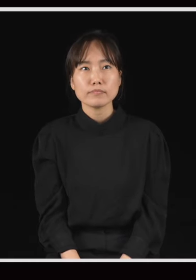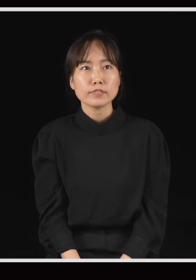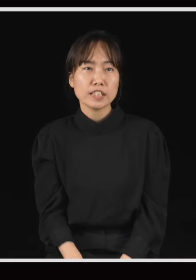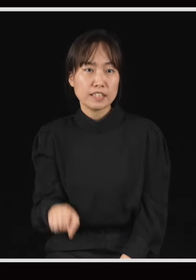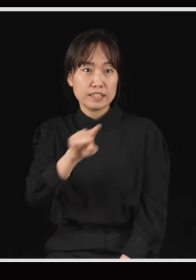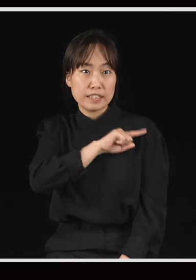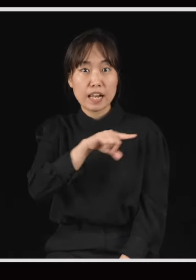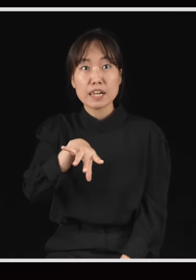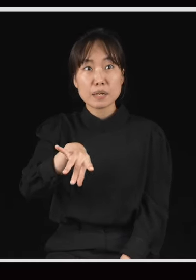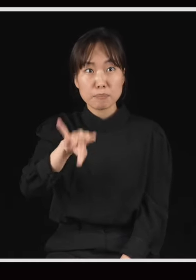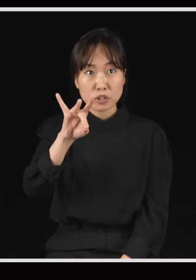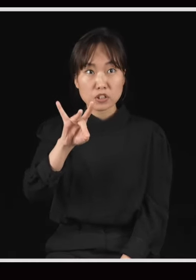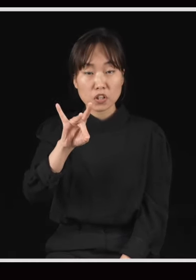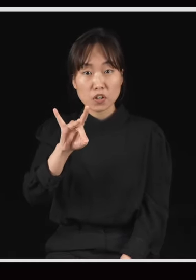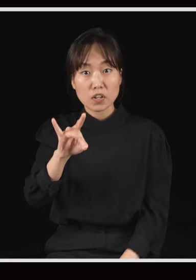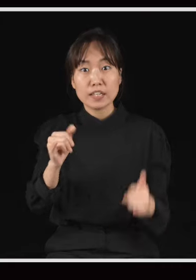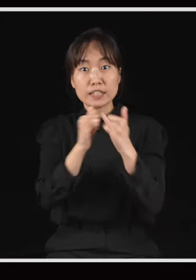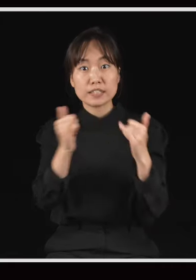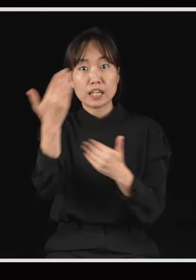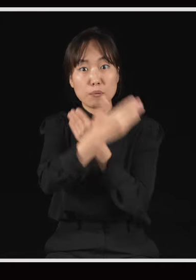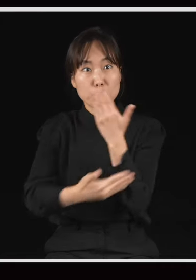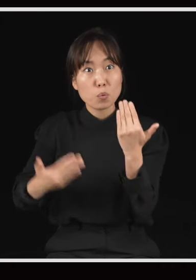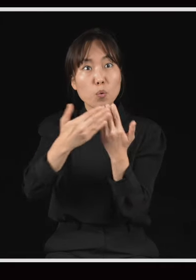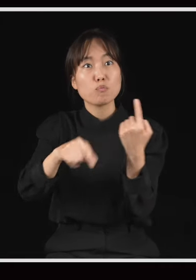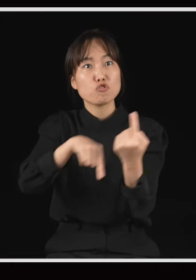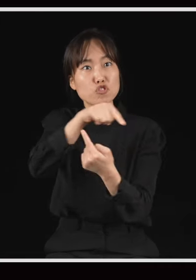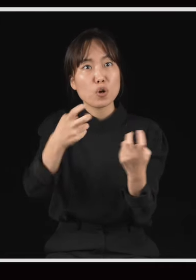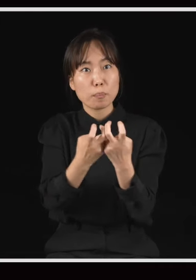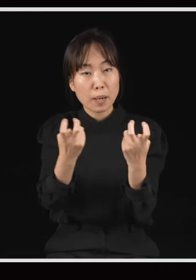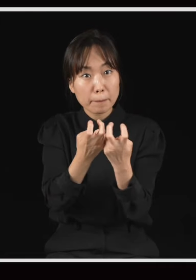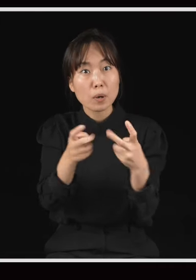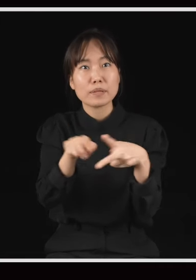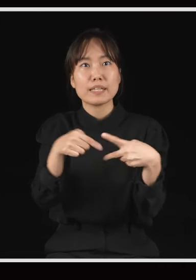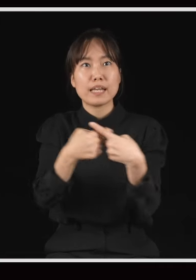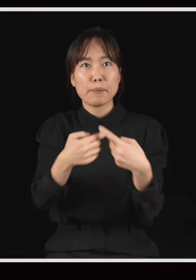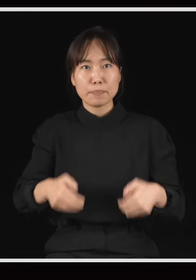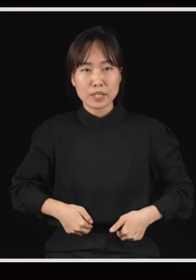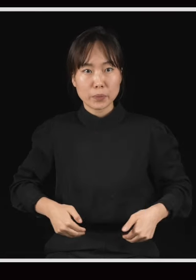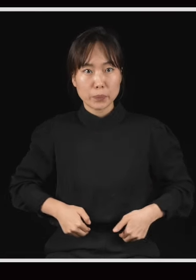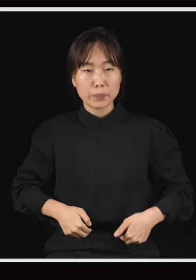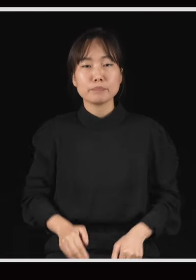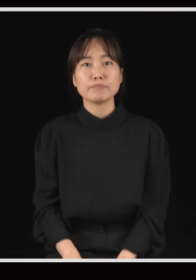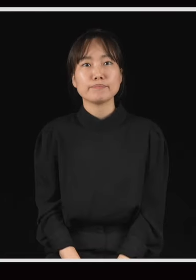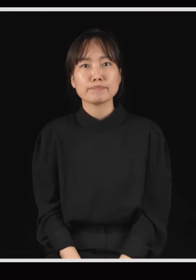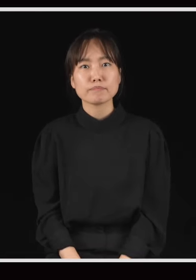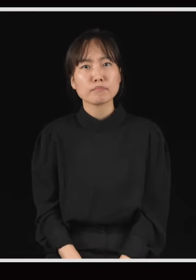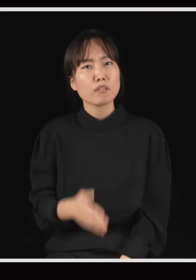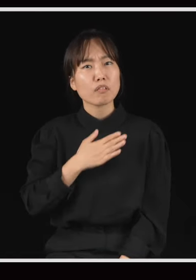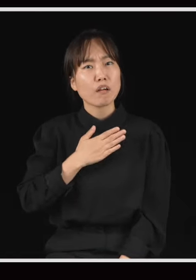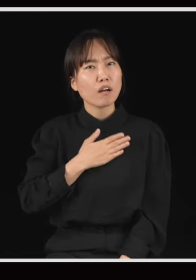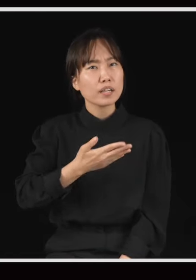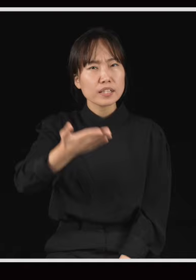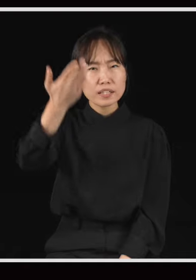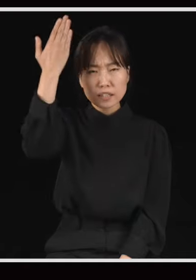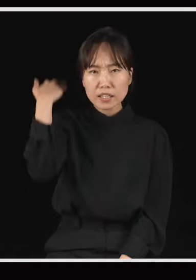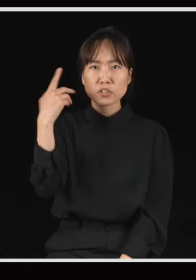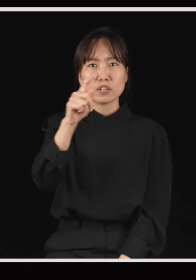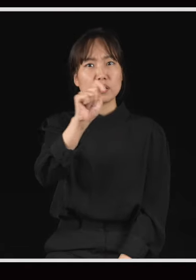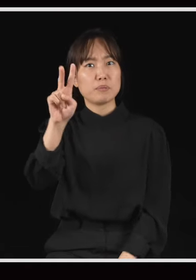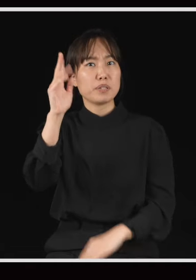우리의 인간의 원리를 다시 이해를 해야 한다는 건데 우선은 제가 예전에 세바시에서 얘기를 드렸던